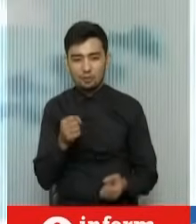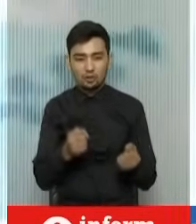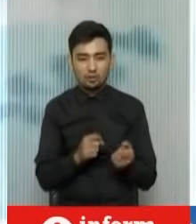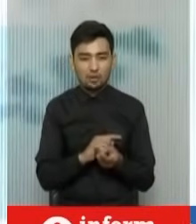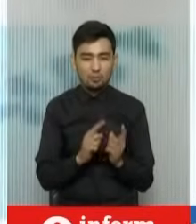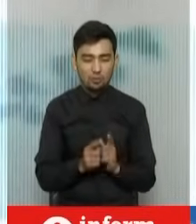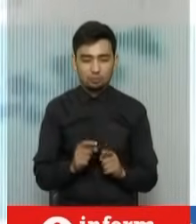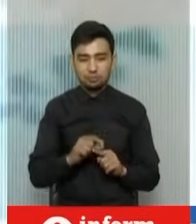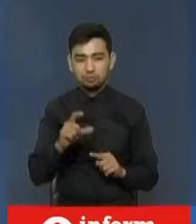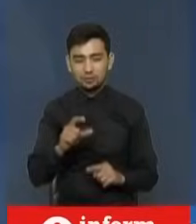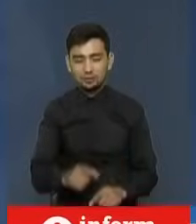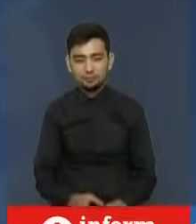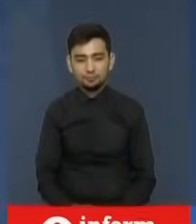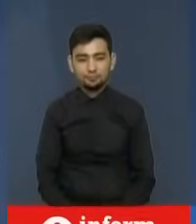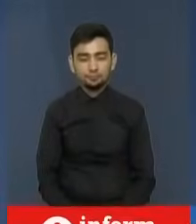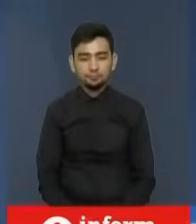даже увеличилось.